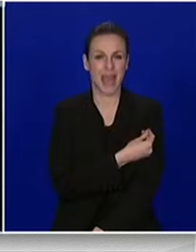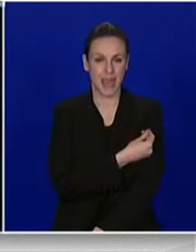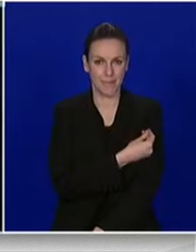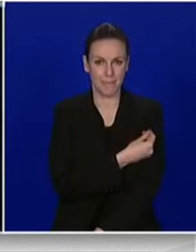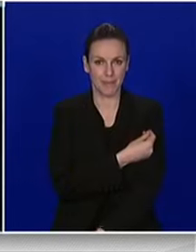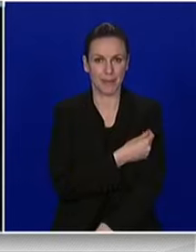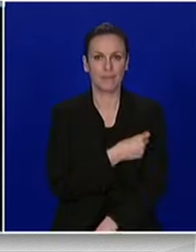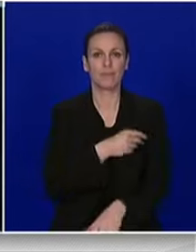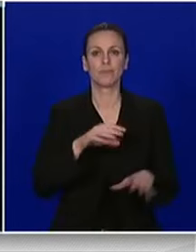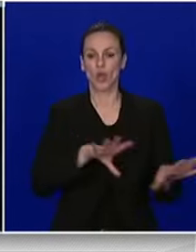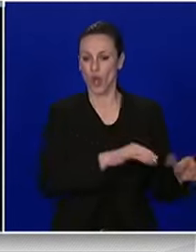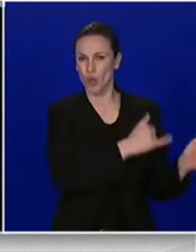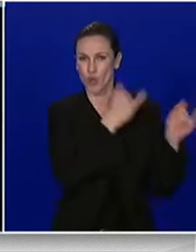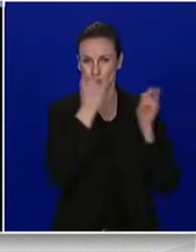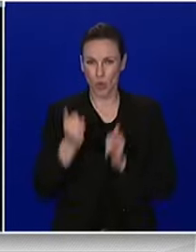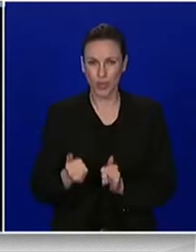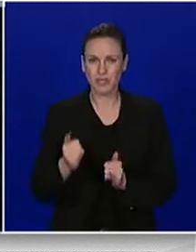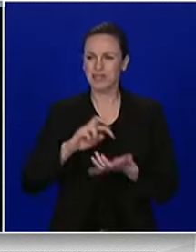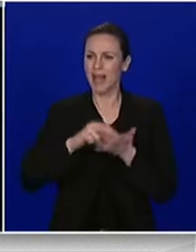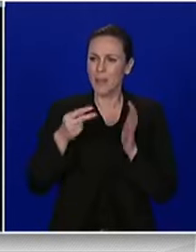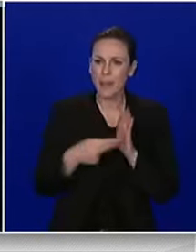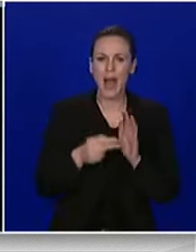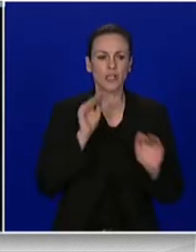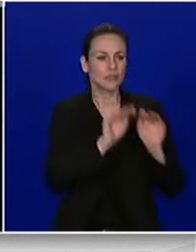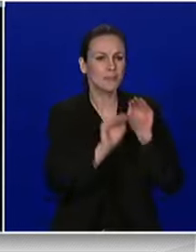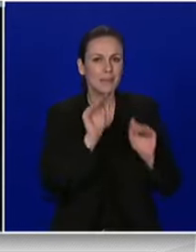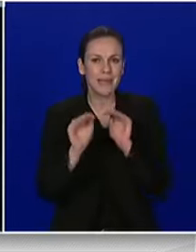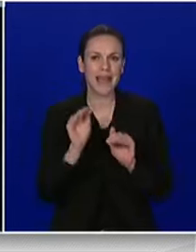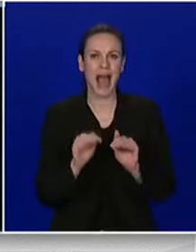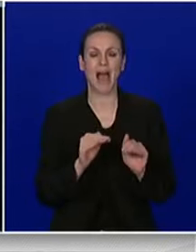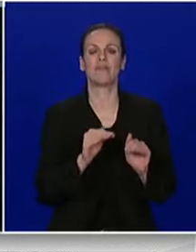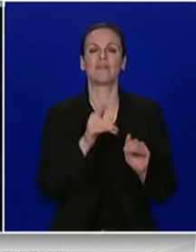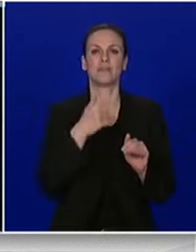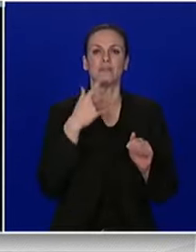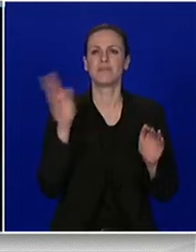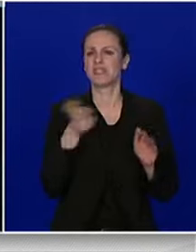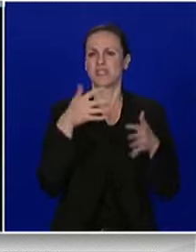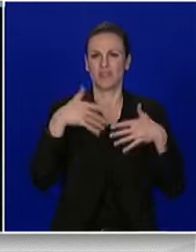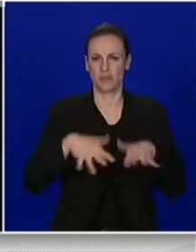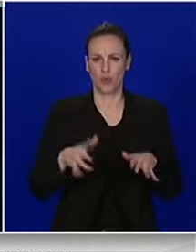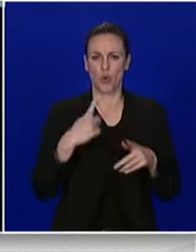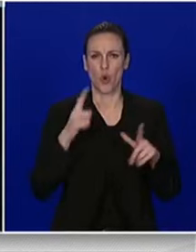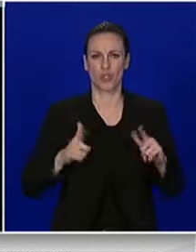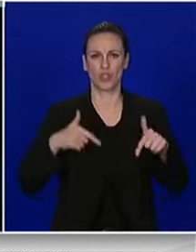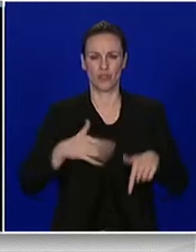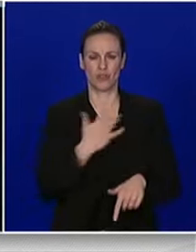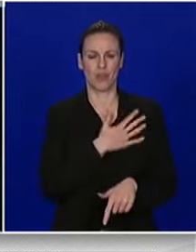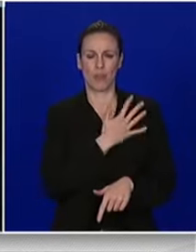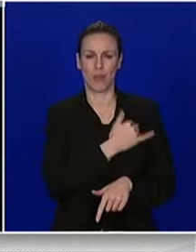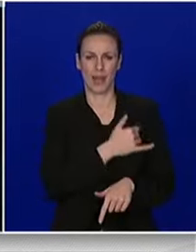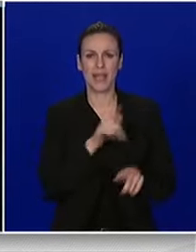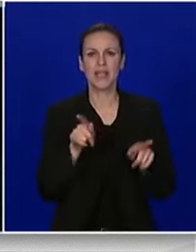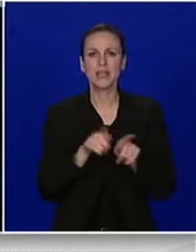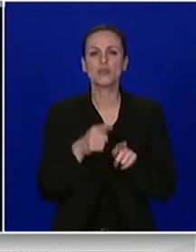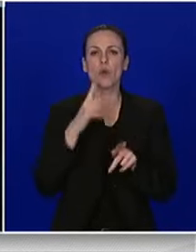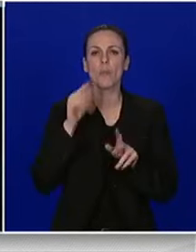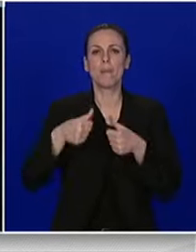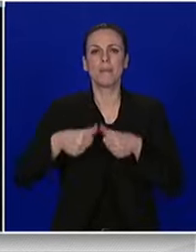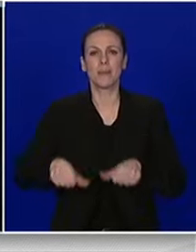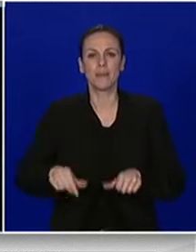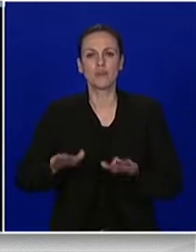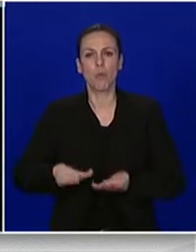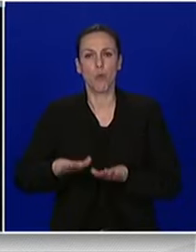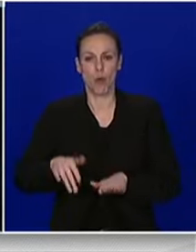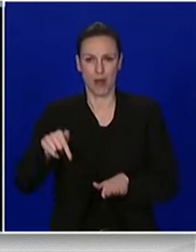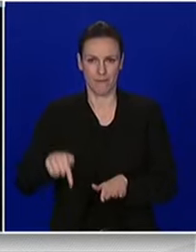Uz sve dosadašnje modalitete prijave za cijepljenje, svi građani Republike Hrvatske, kao i osobe sa prebivalištem i